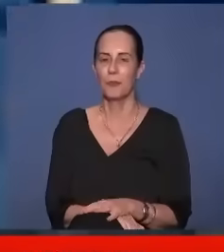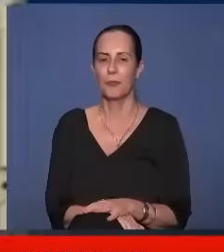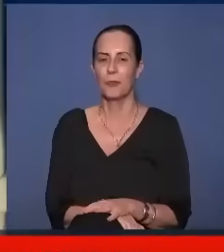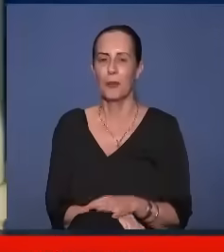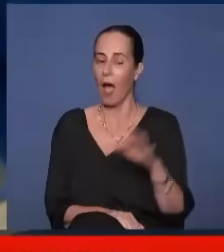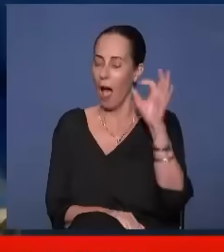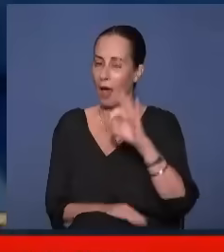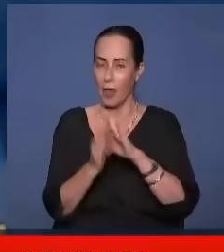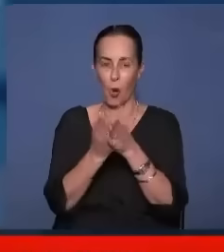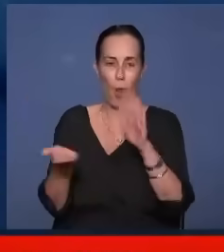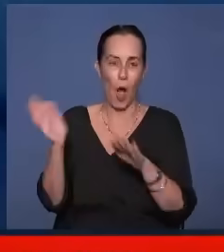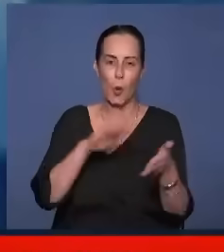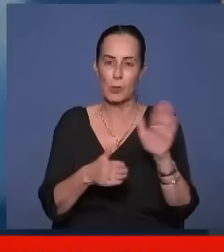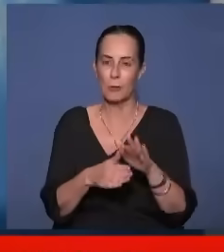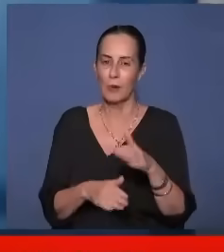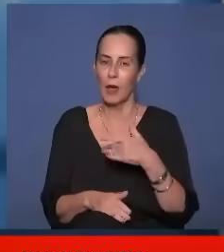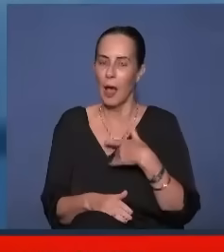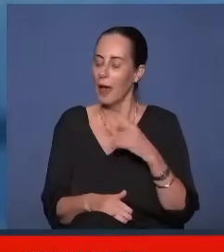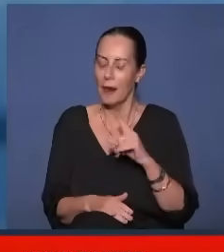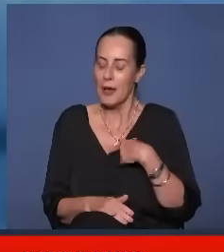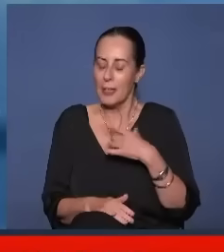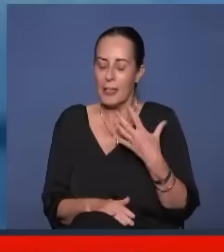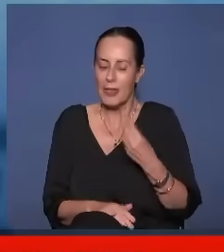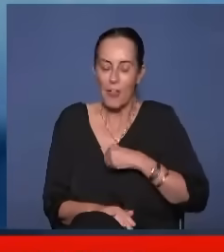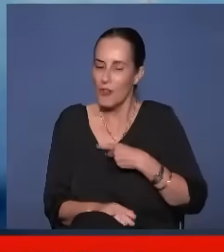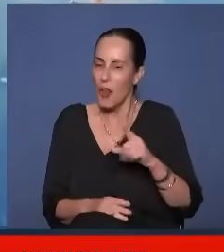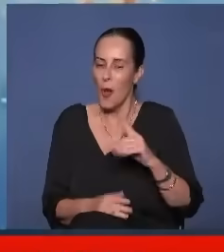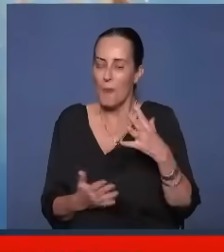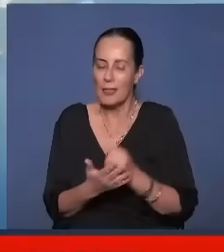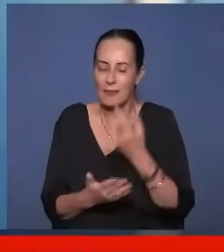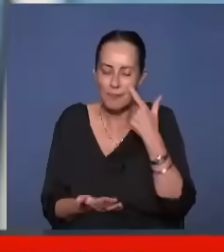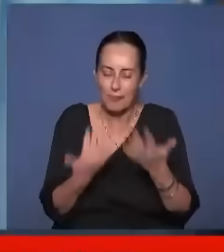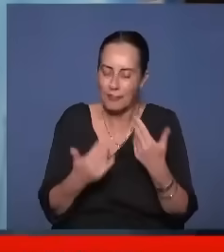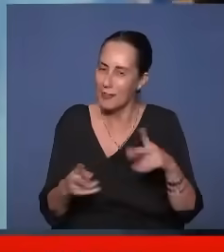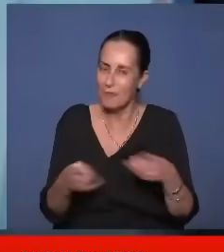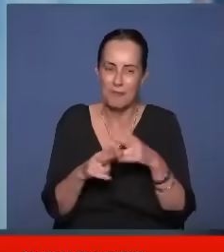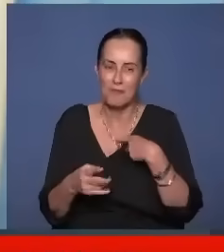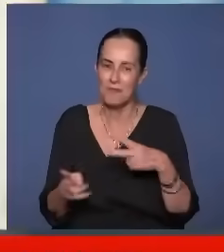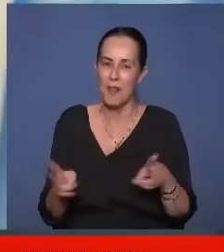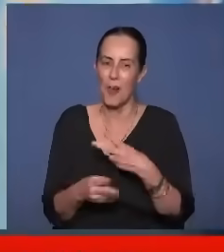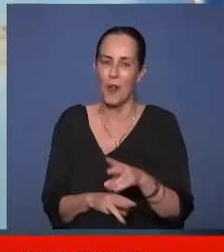שעדיין הכל ארוז, אני לא מצליח נפשית לחטט פה.